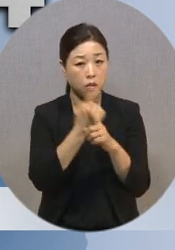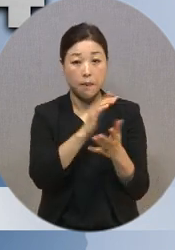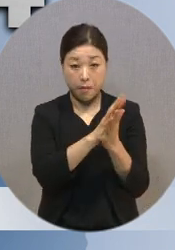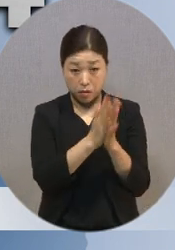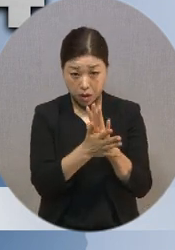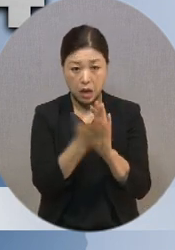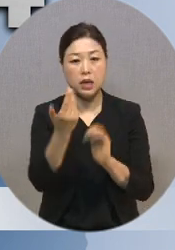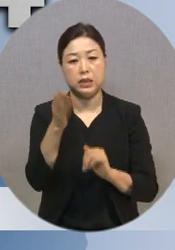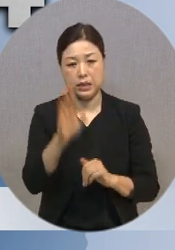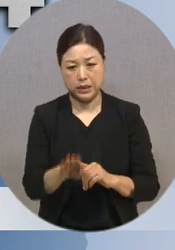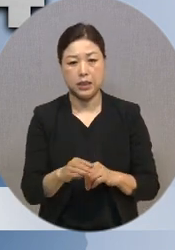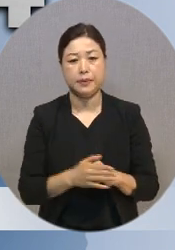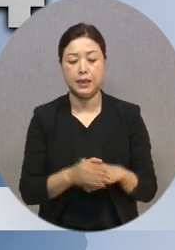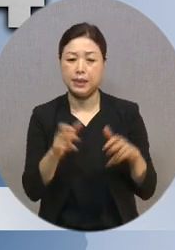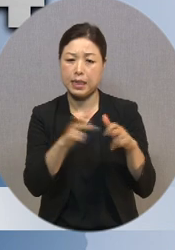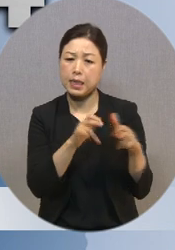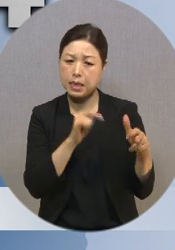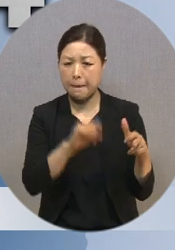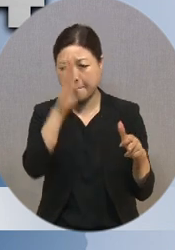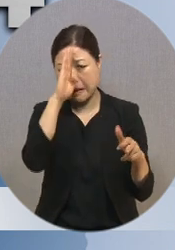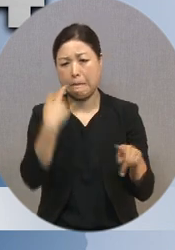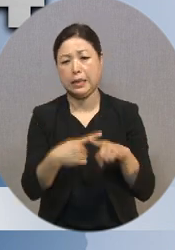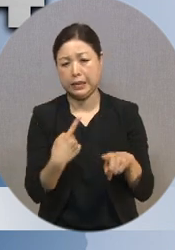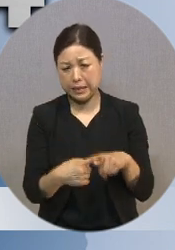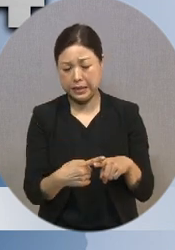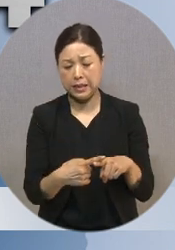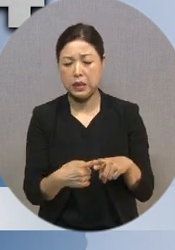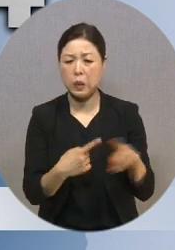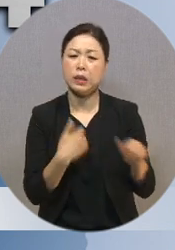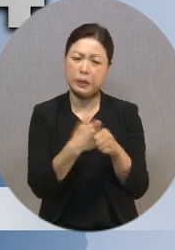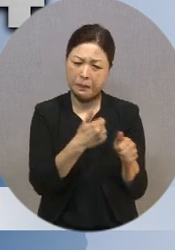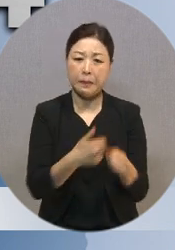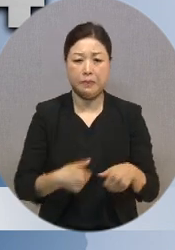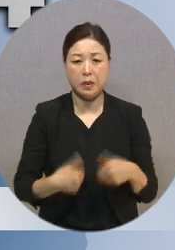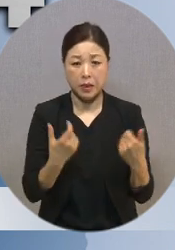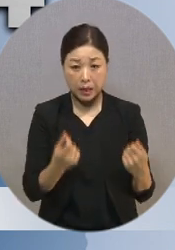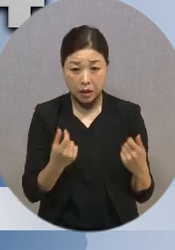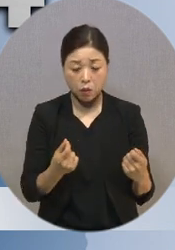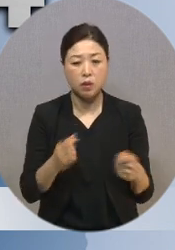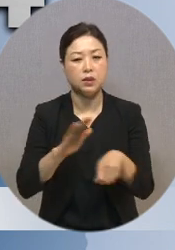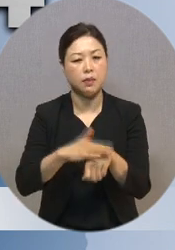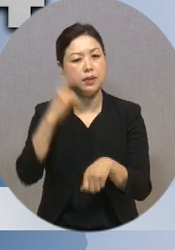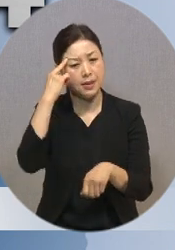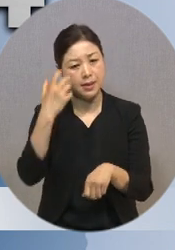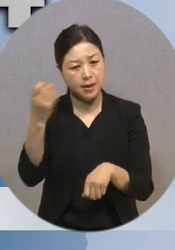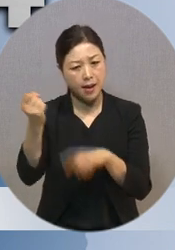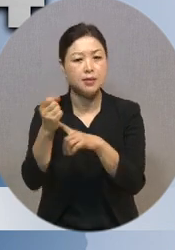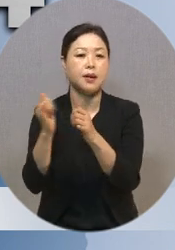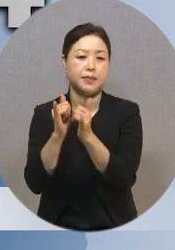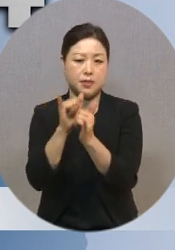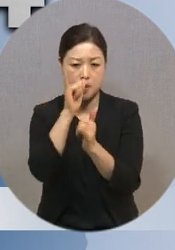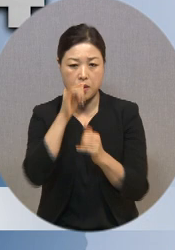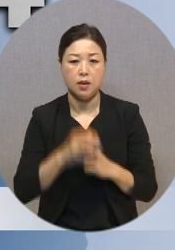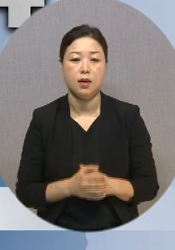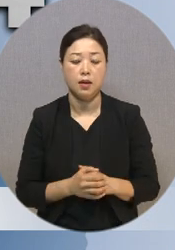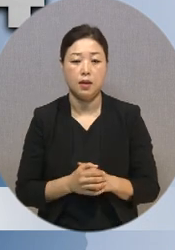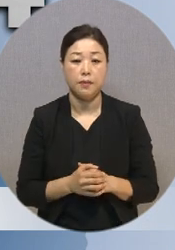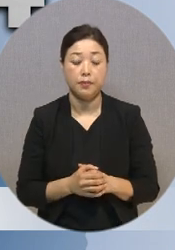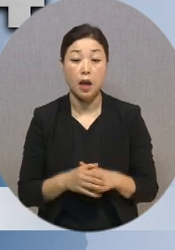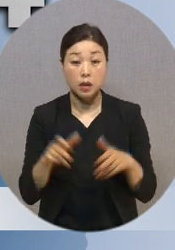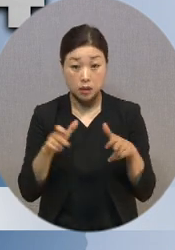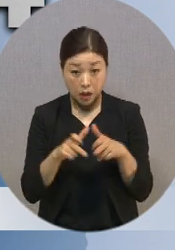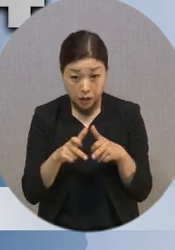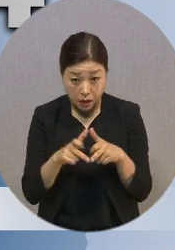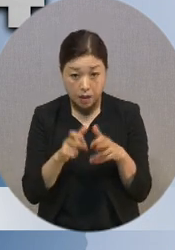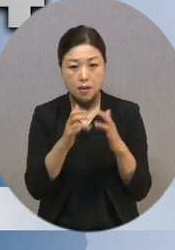많이 바뀌었다지만 아직도 장애를 병 혹은 극복의 대상으로 잘못 알고 있는 사람들이 있습니다.